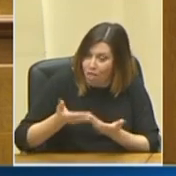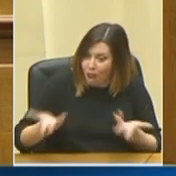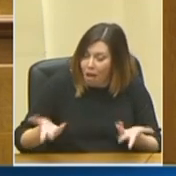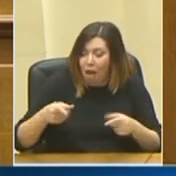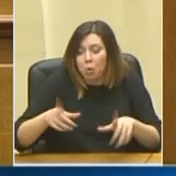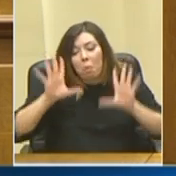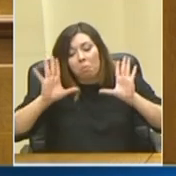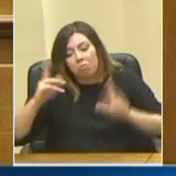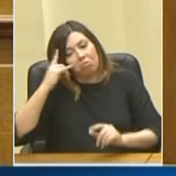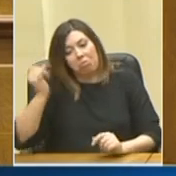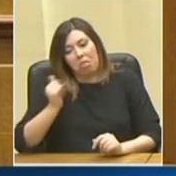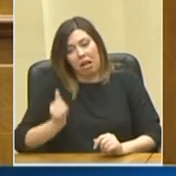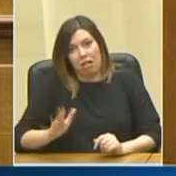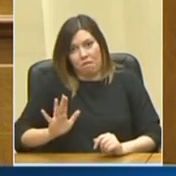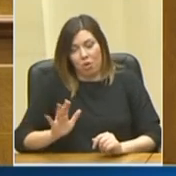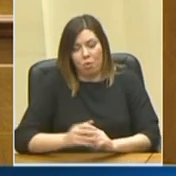το καταλαβαίνω.